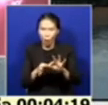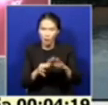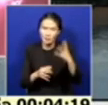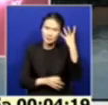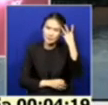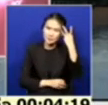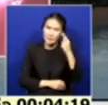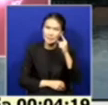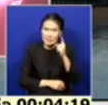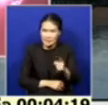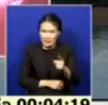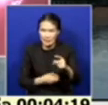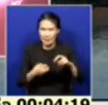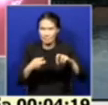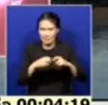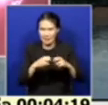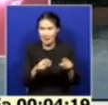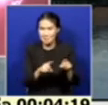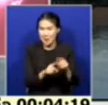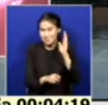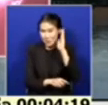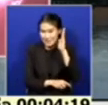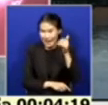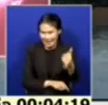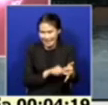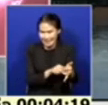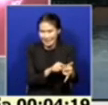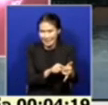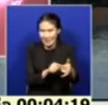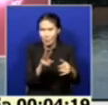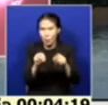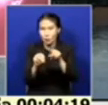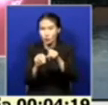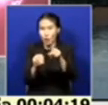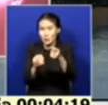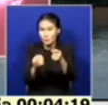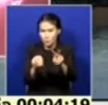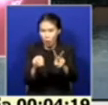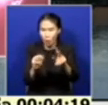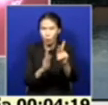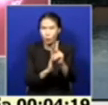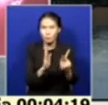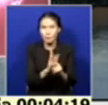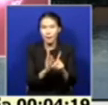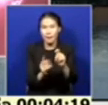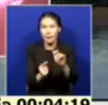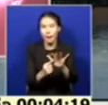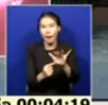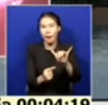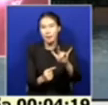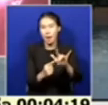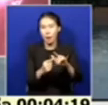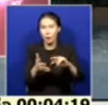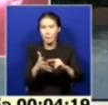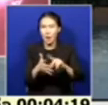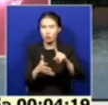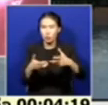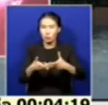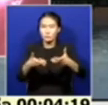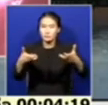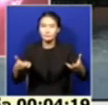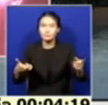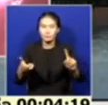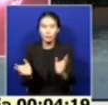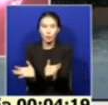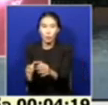ต้องชี้แจงไปนะครับว่าม.112เนี่ยถ้าจะพูดถึงคนที่ห่ว